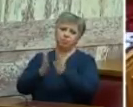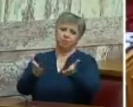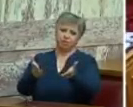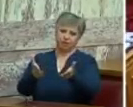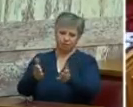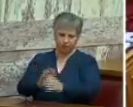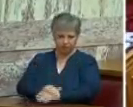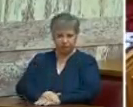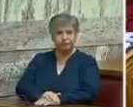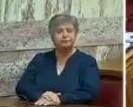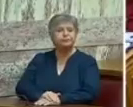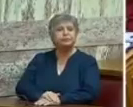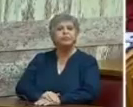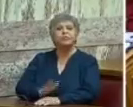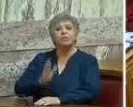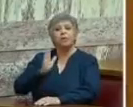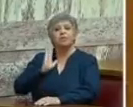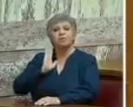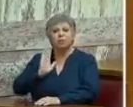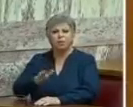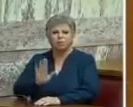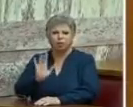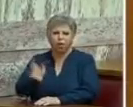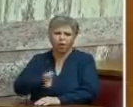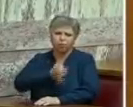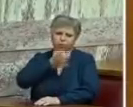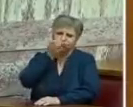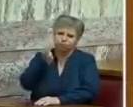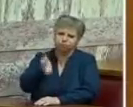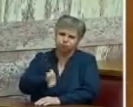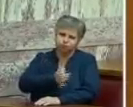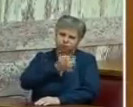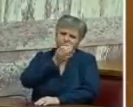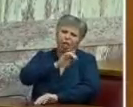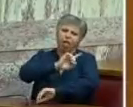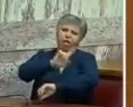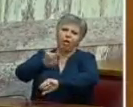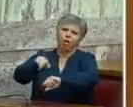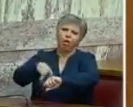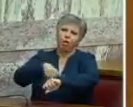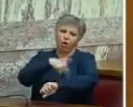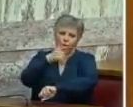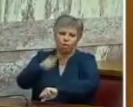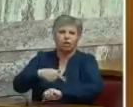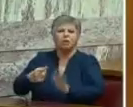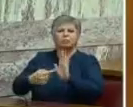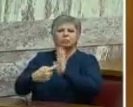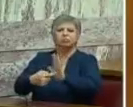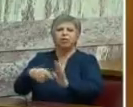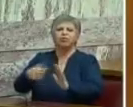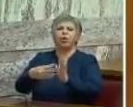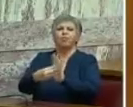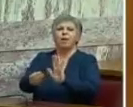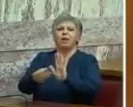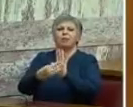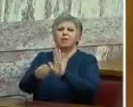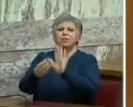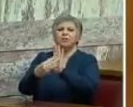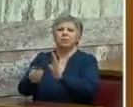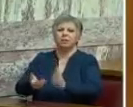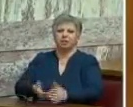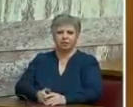θα μπορούσα να μιλάω καμιά ώρα με τέτοια παραδείγματα. Θα μπορούσα να μιλάω με κανένα τέτοιο. Ναι, είχε